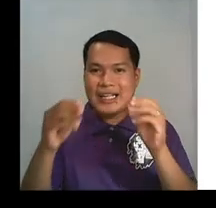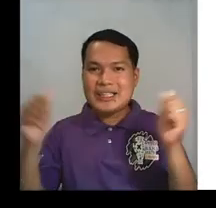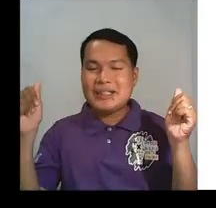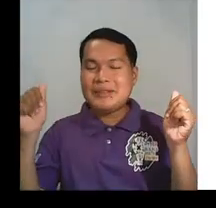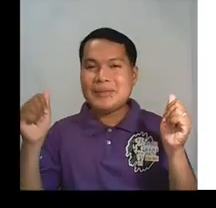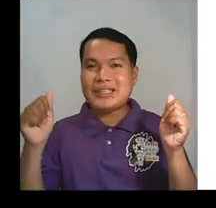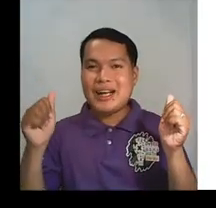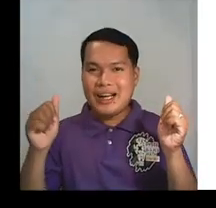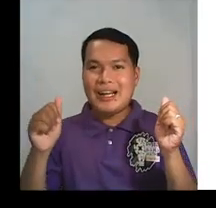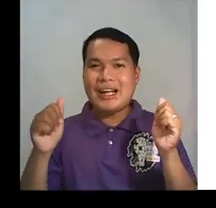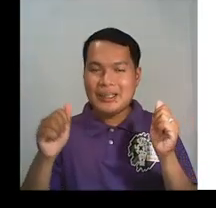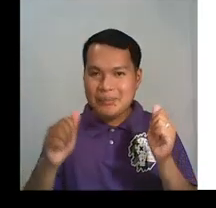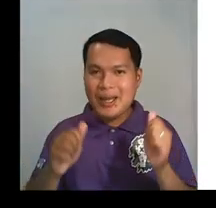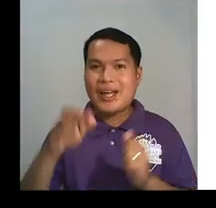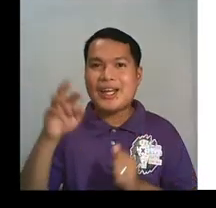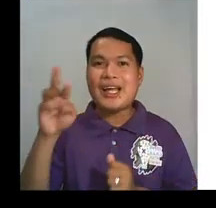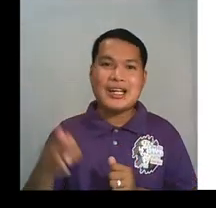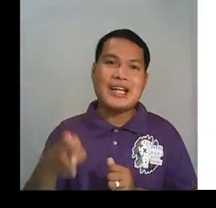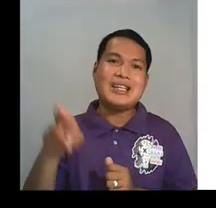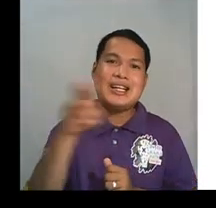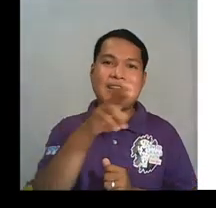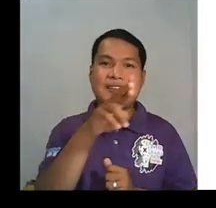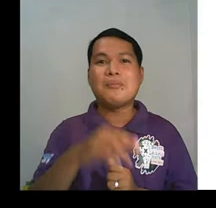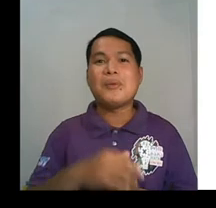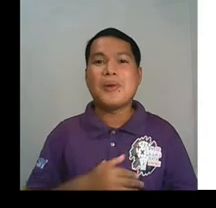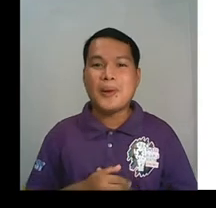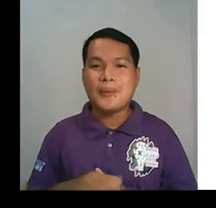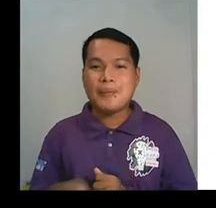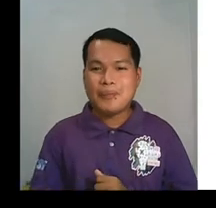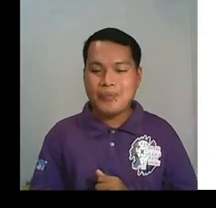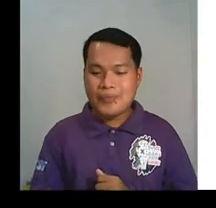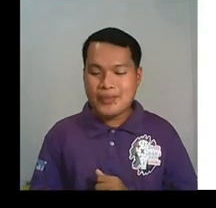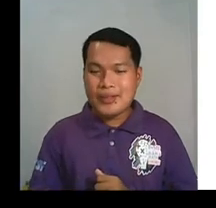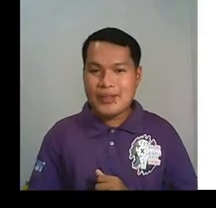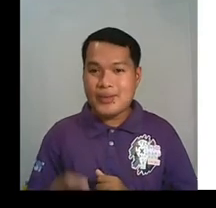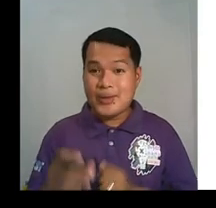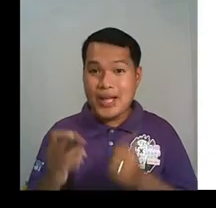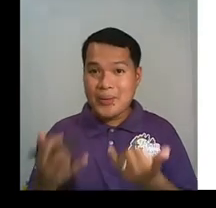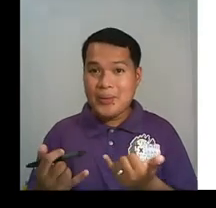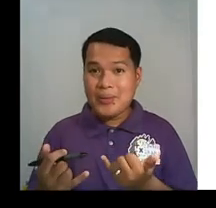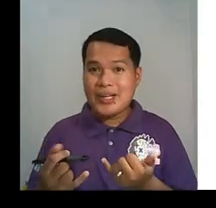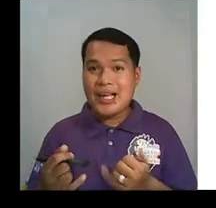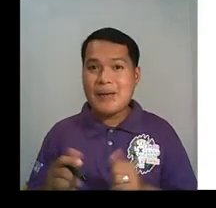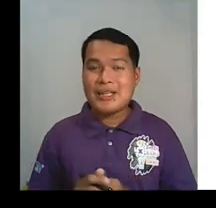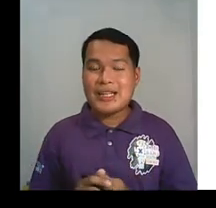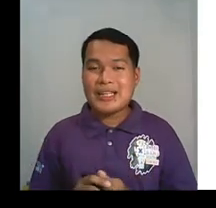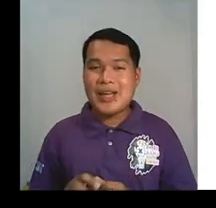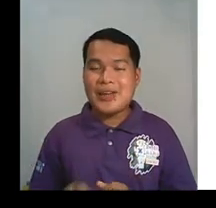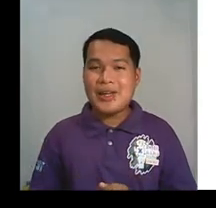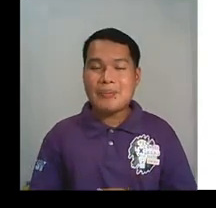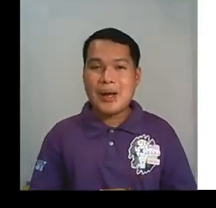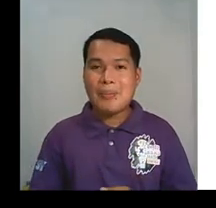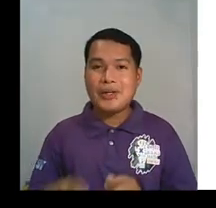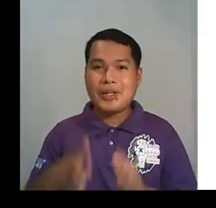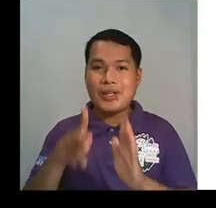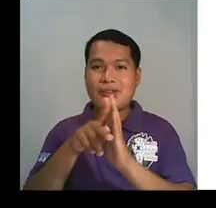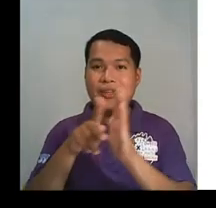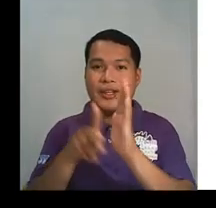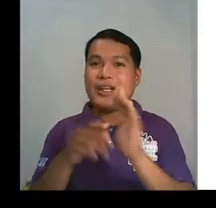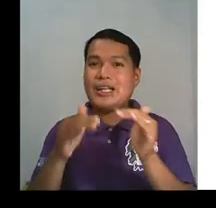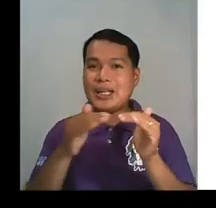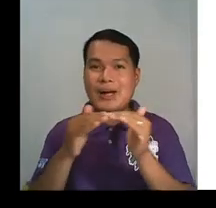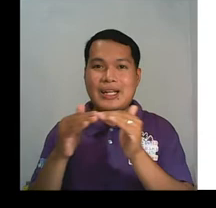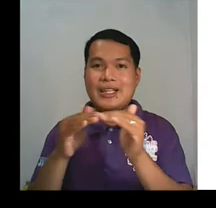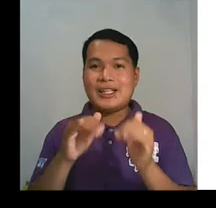kailangan natin matanggal na't maaaring ang radical symbol. So now, gagamit na tayo ng properties